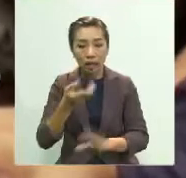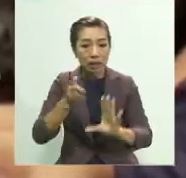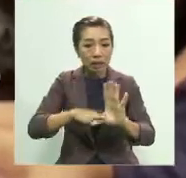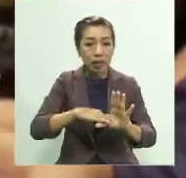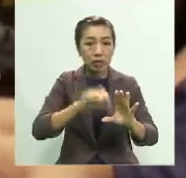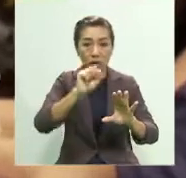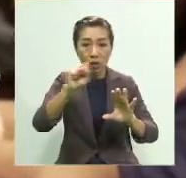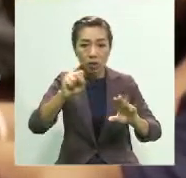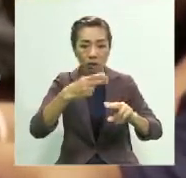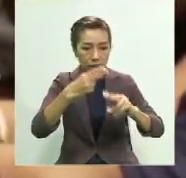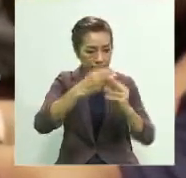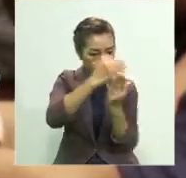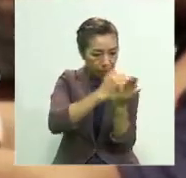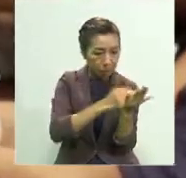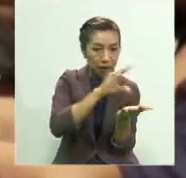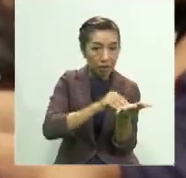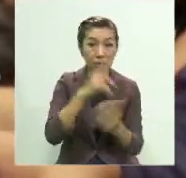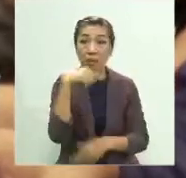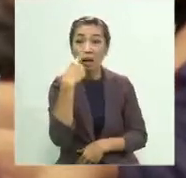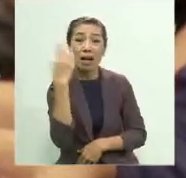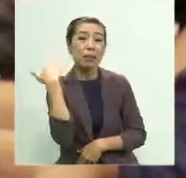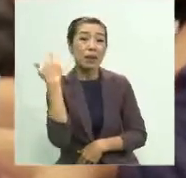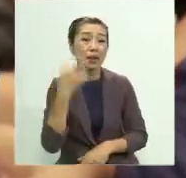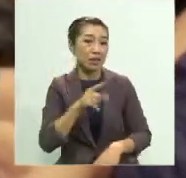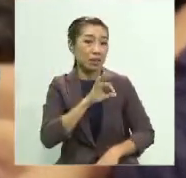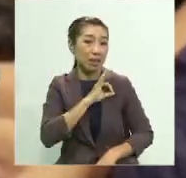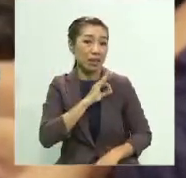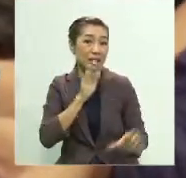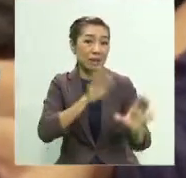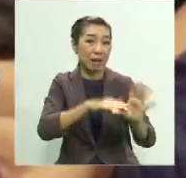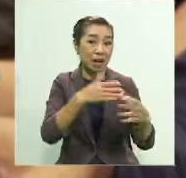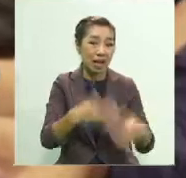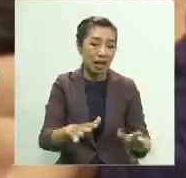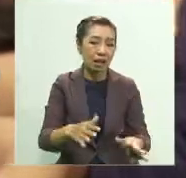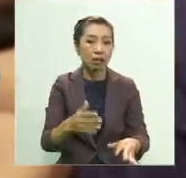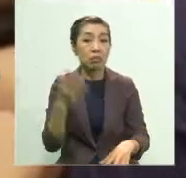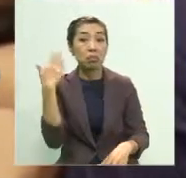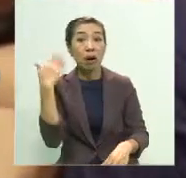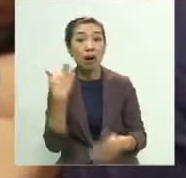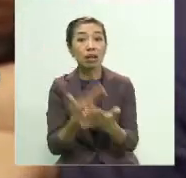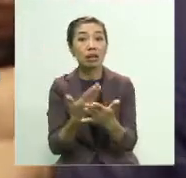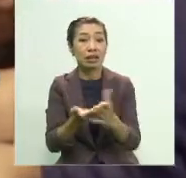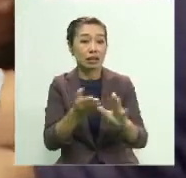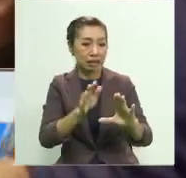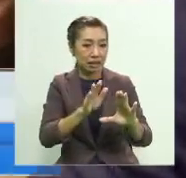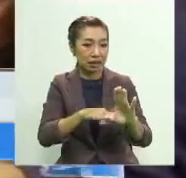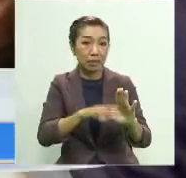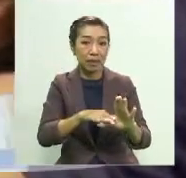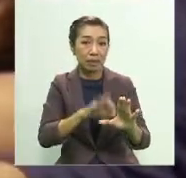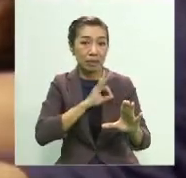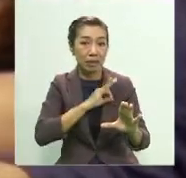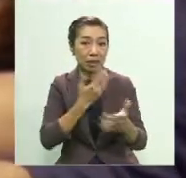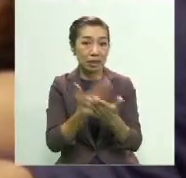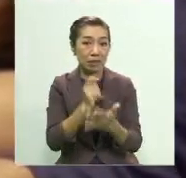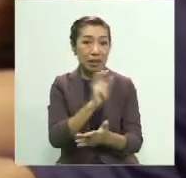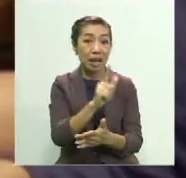ละเป็นหลักขนาดพวกที่เคยเป็นมาเก่าก่อนสมัยก่อนมันไม่ต้องเสียค่าทำค่าอะไรค่าบำรุงเมื่อบัดนี้คุณจะบอกคุณยังเป็น